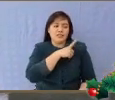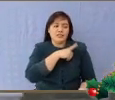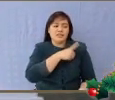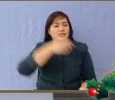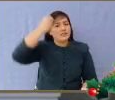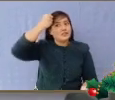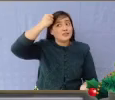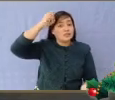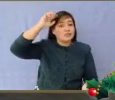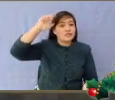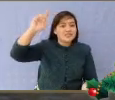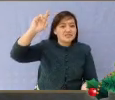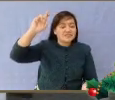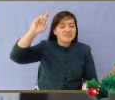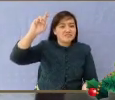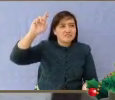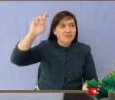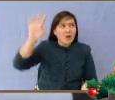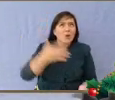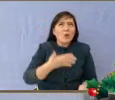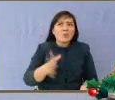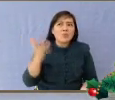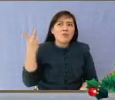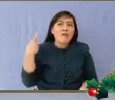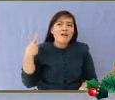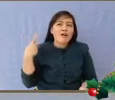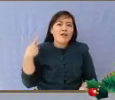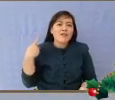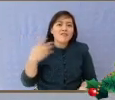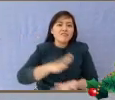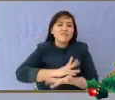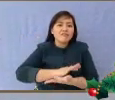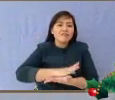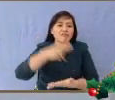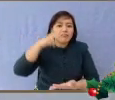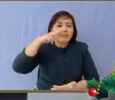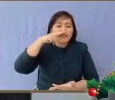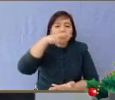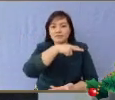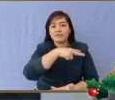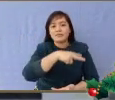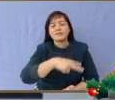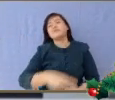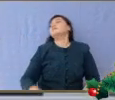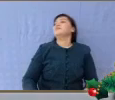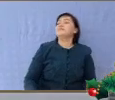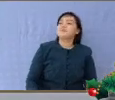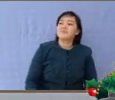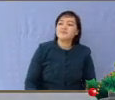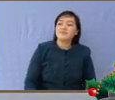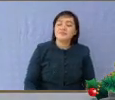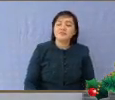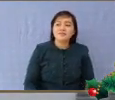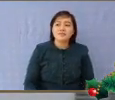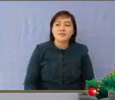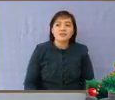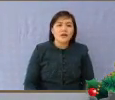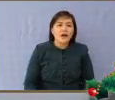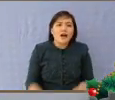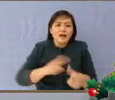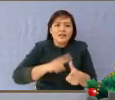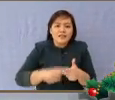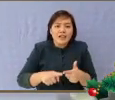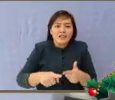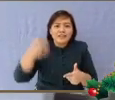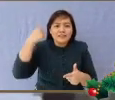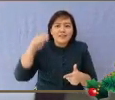agad nung tatay, inatake sa puso yung nanay, inatake sa puso yung tatay, patay. And then lumaganap doon sa kanilang